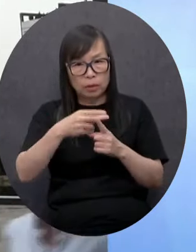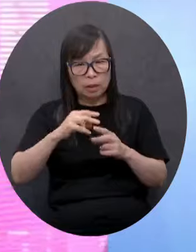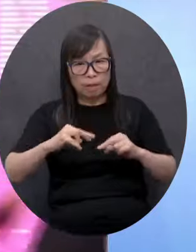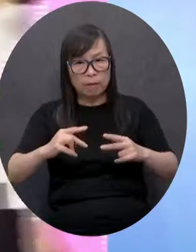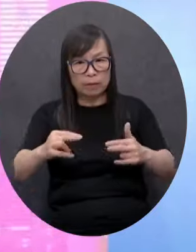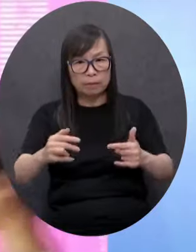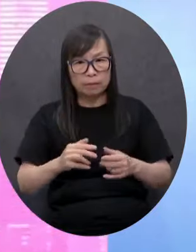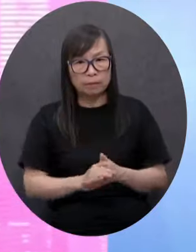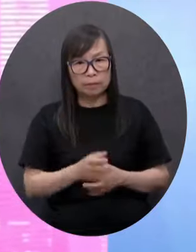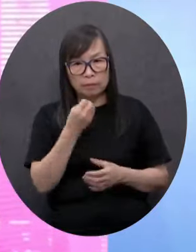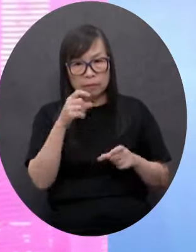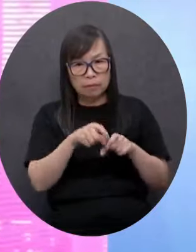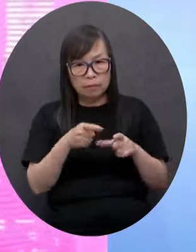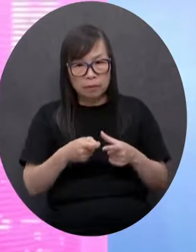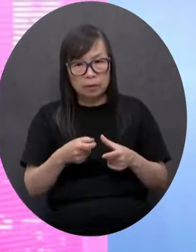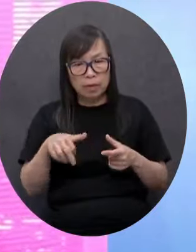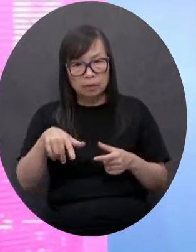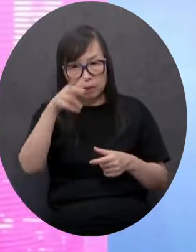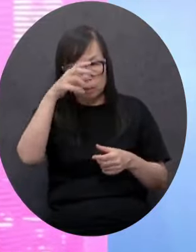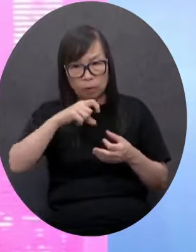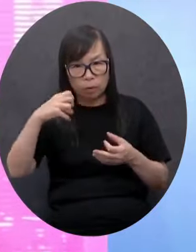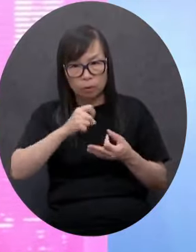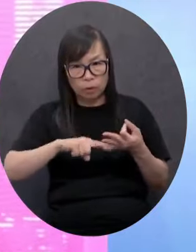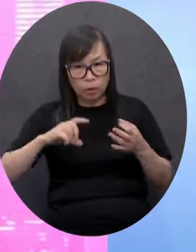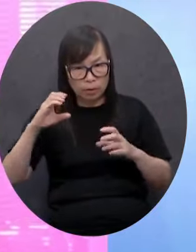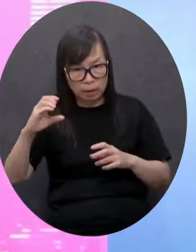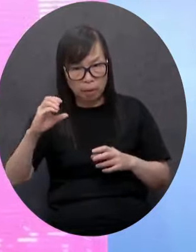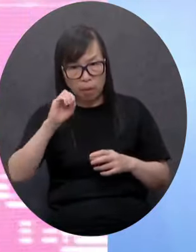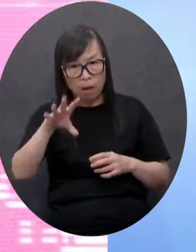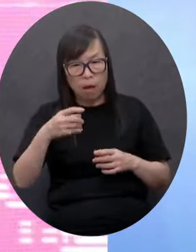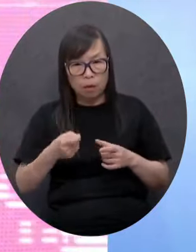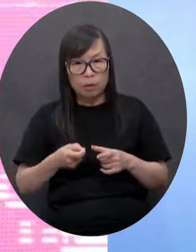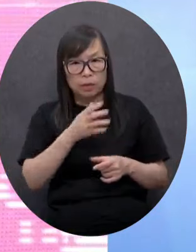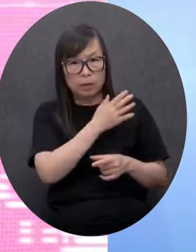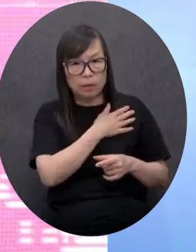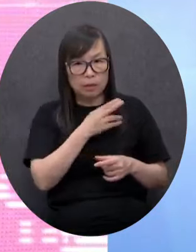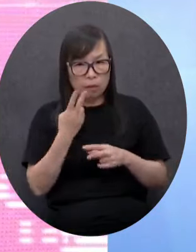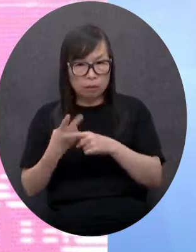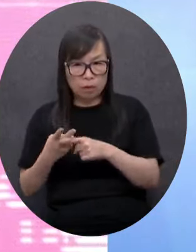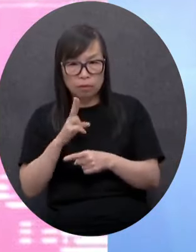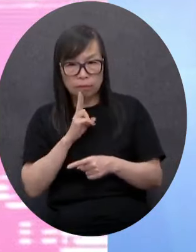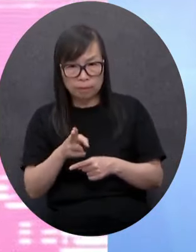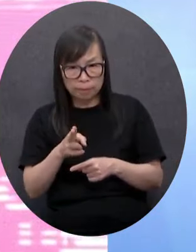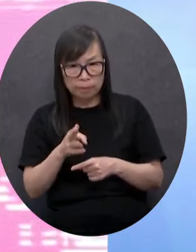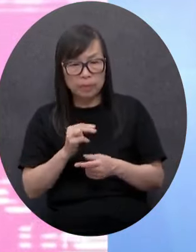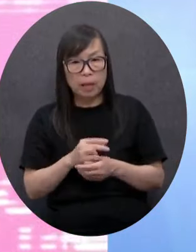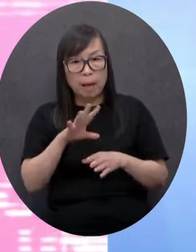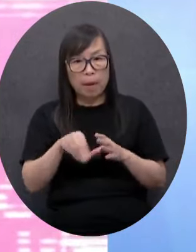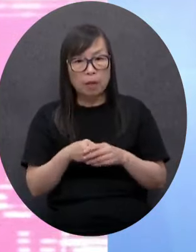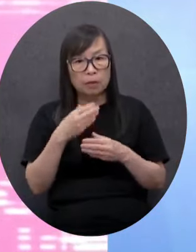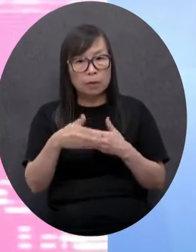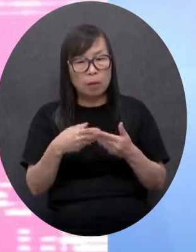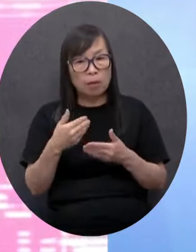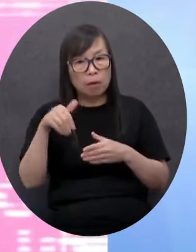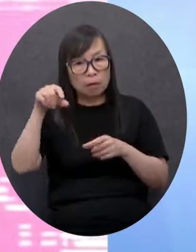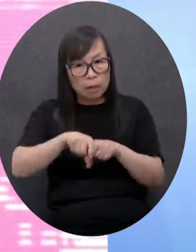展。 港投公司行政总裁陈家齐说，公司肩负着双重使命，包括透过投